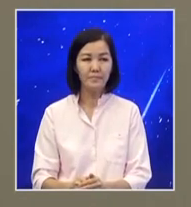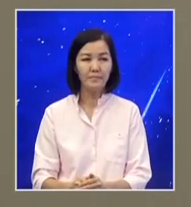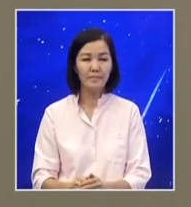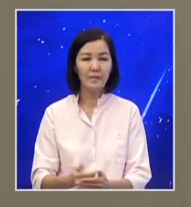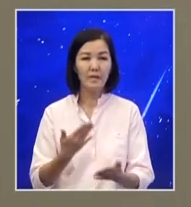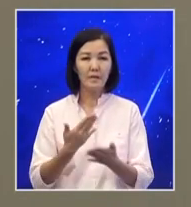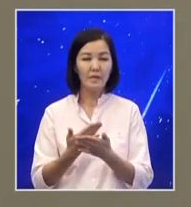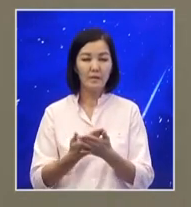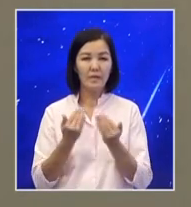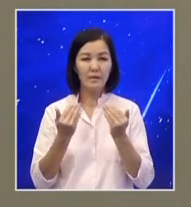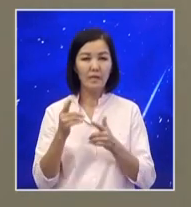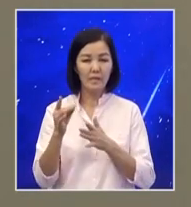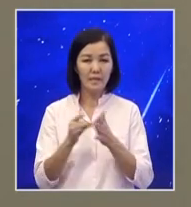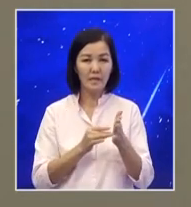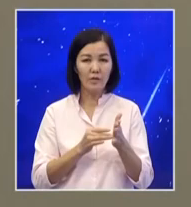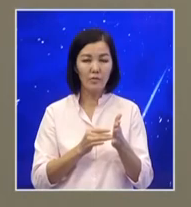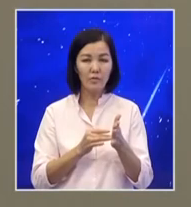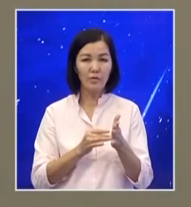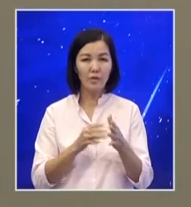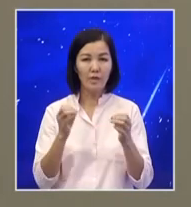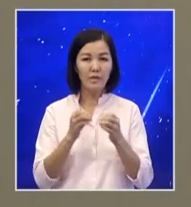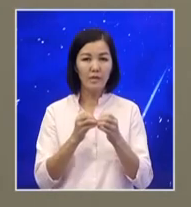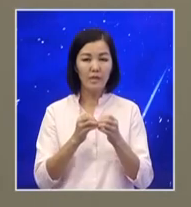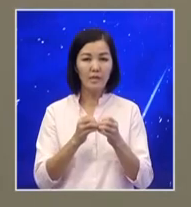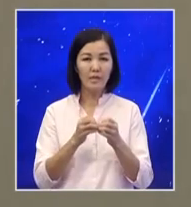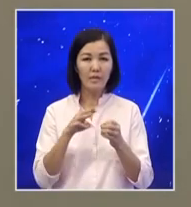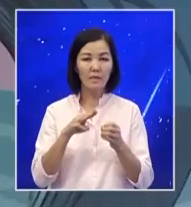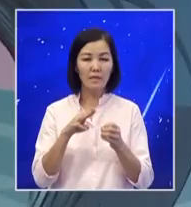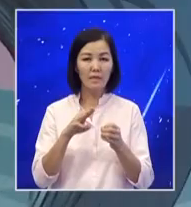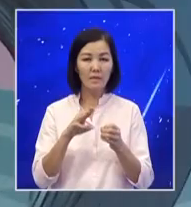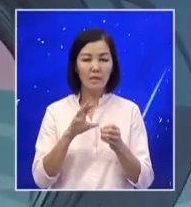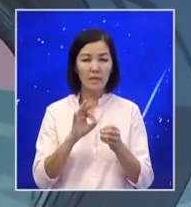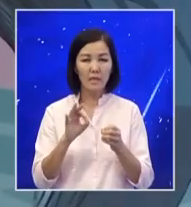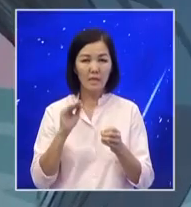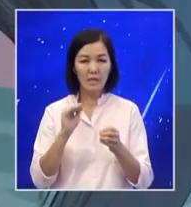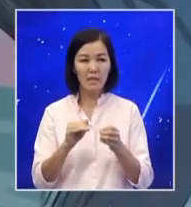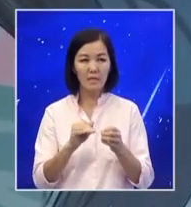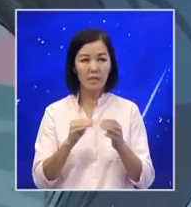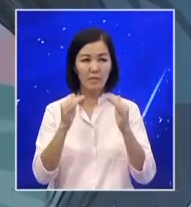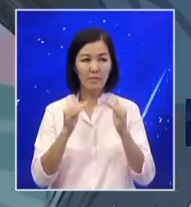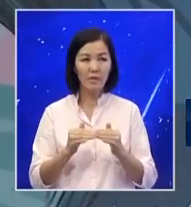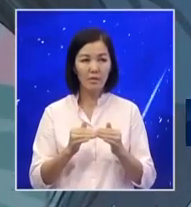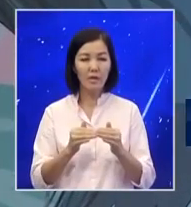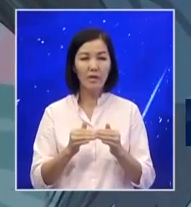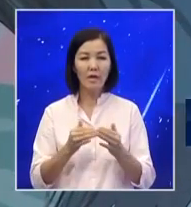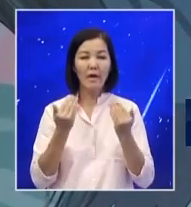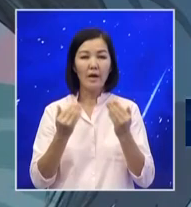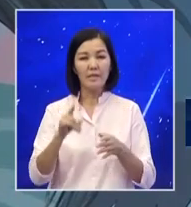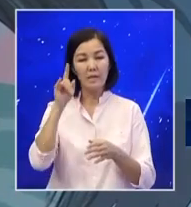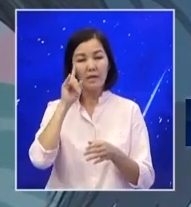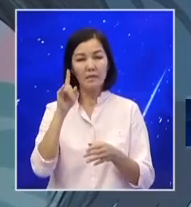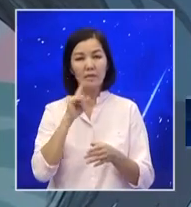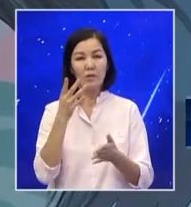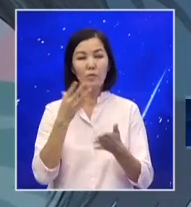Если оформляем сейчас, будет стоить на 10 тысяч меньше. Азаматтар қазіргі таңда өз парақшаларына немесе